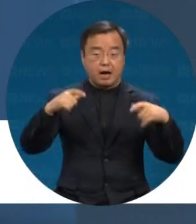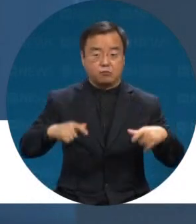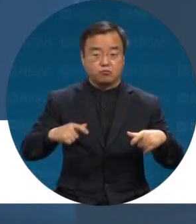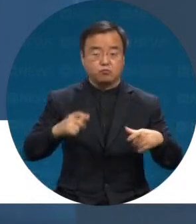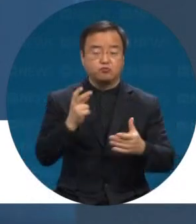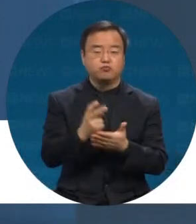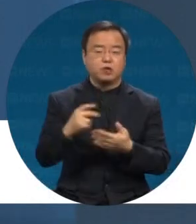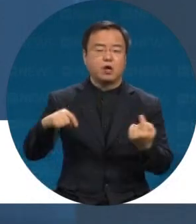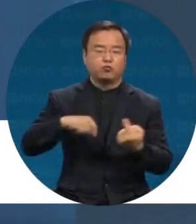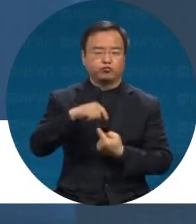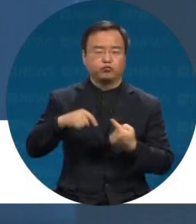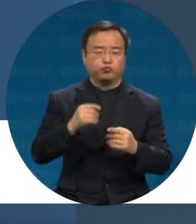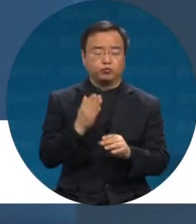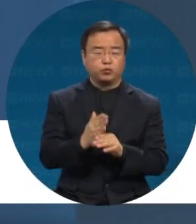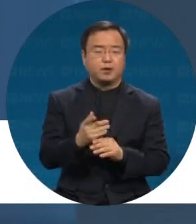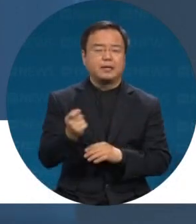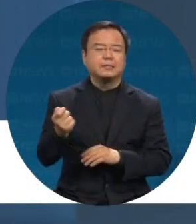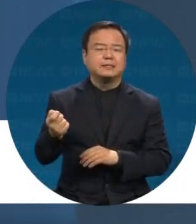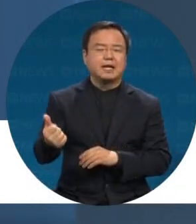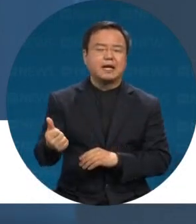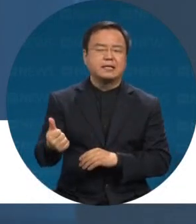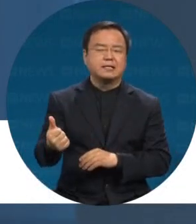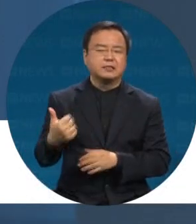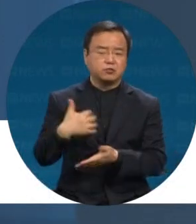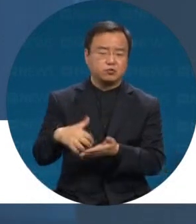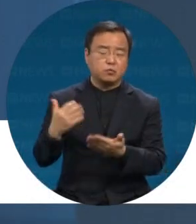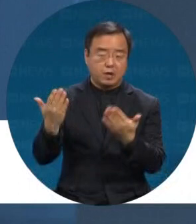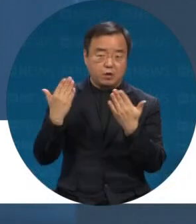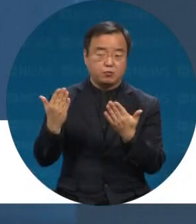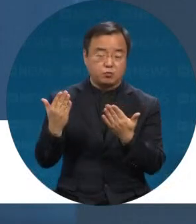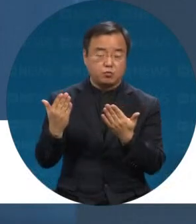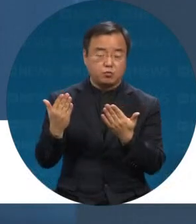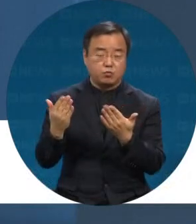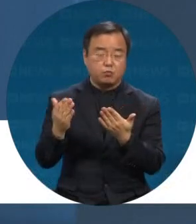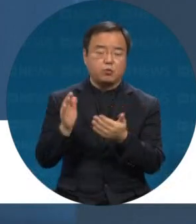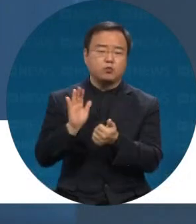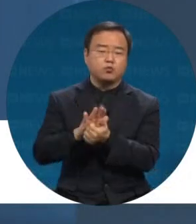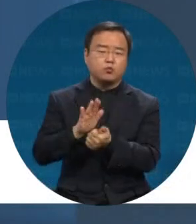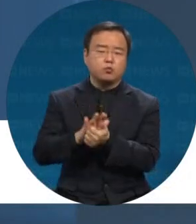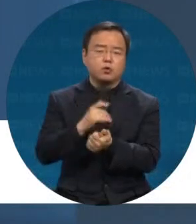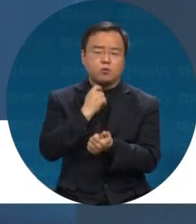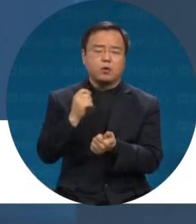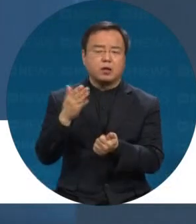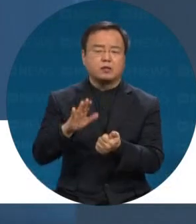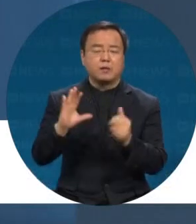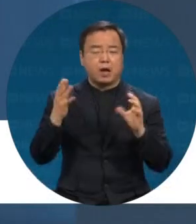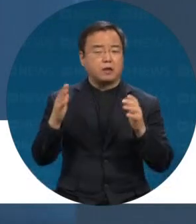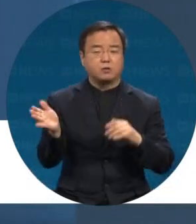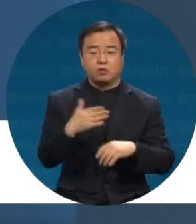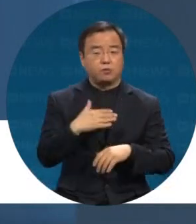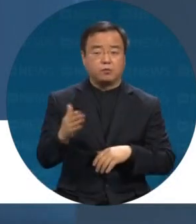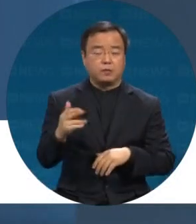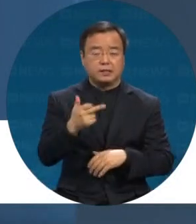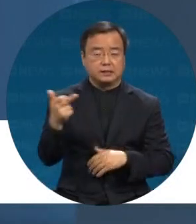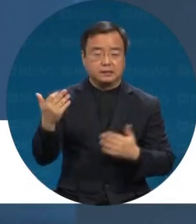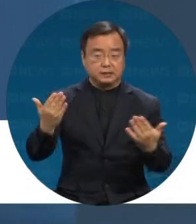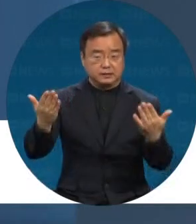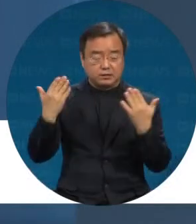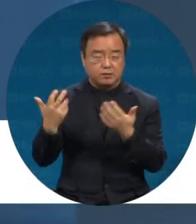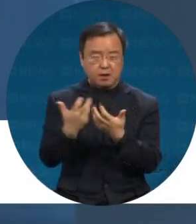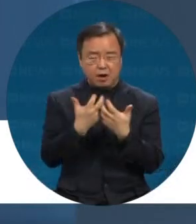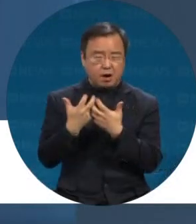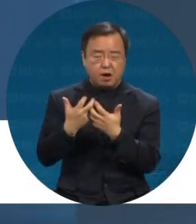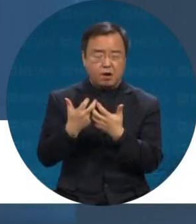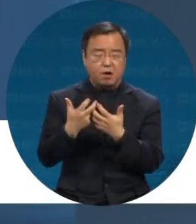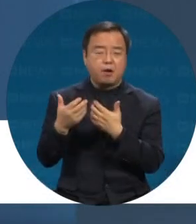우리가 그 작은 학교를 살리려고 해도 학군이 아이들이 없어요 그래서 큰 학교에 있는 아이들이 과밀된